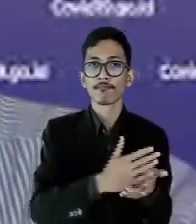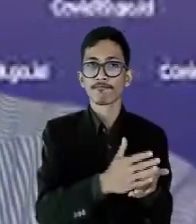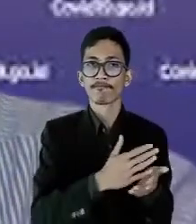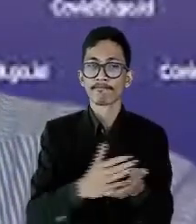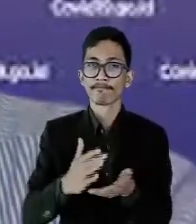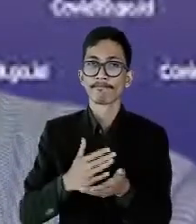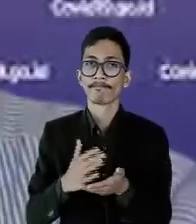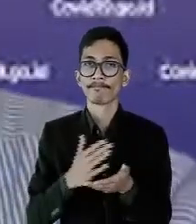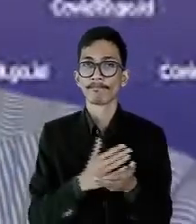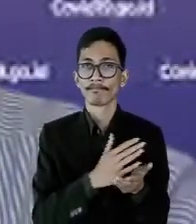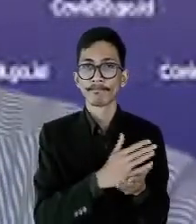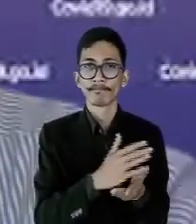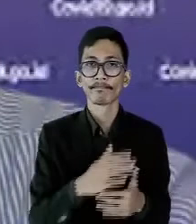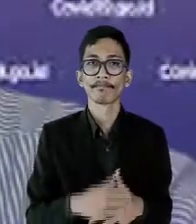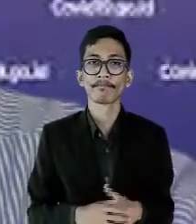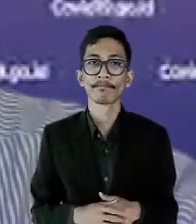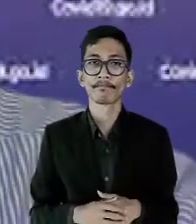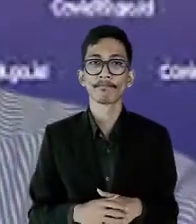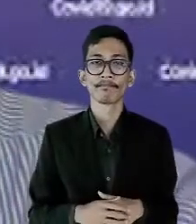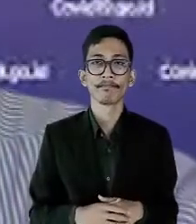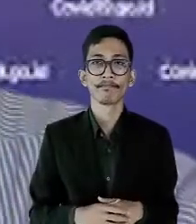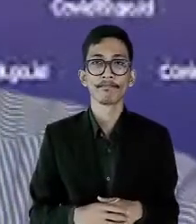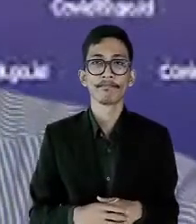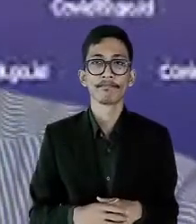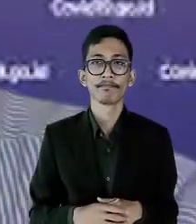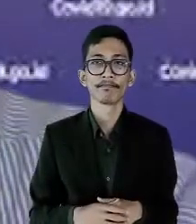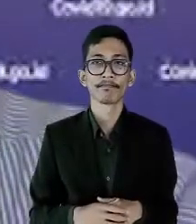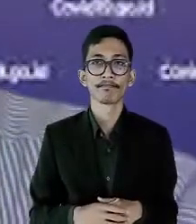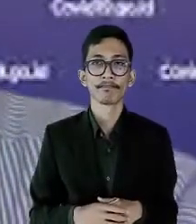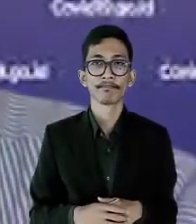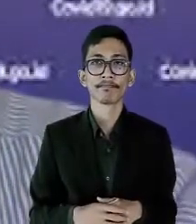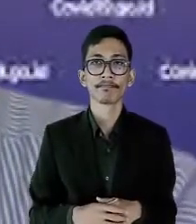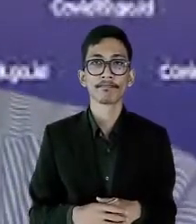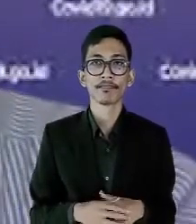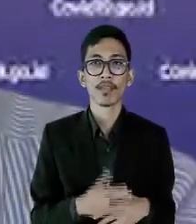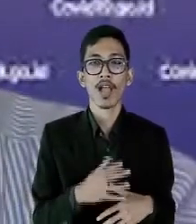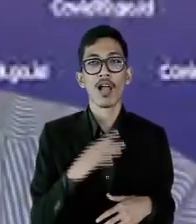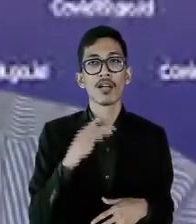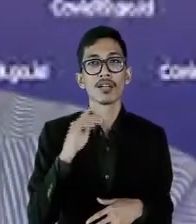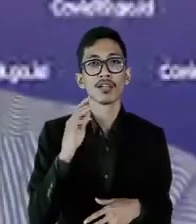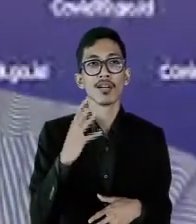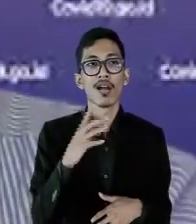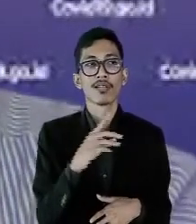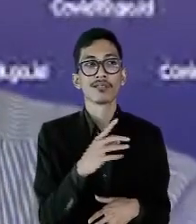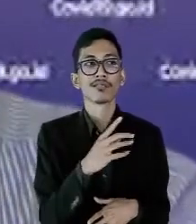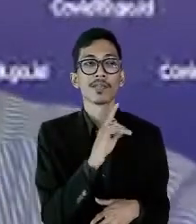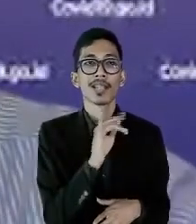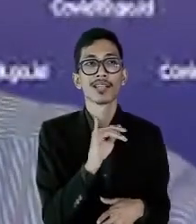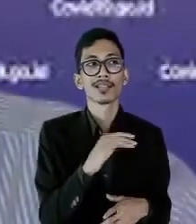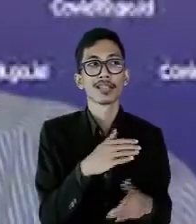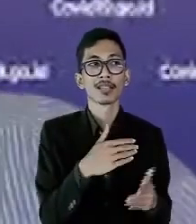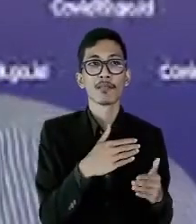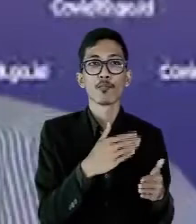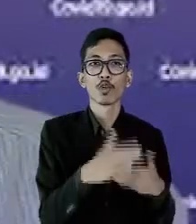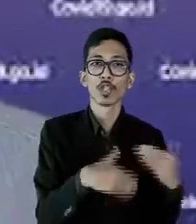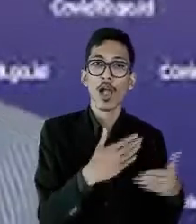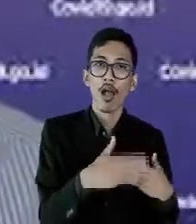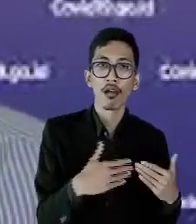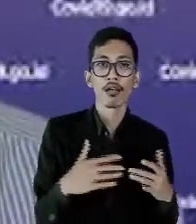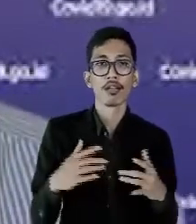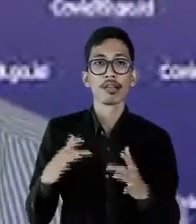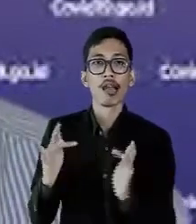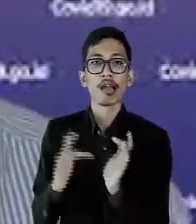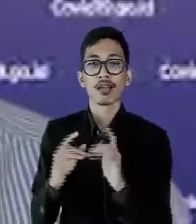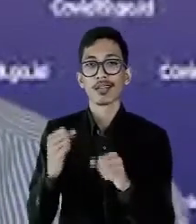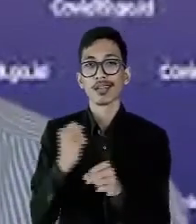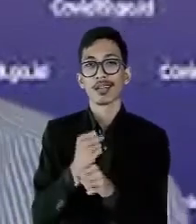juga kepada pihak-pihak berbagai pihak ya, institusi, bahkan gereja-gereja juga. Ini laporannya